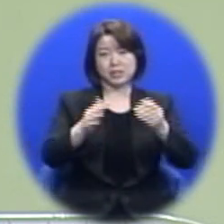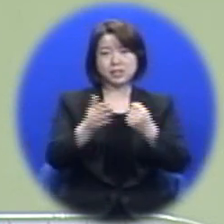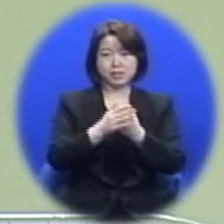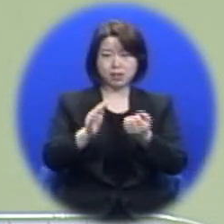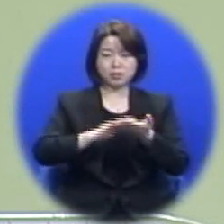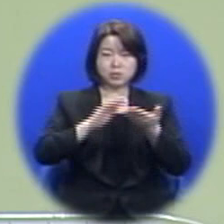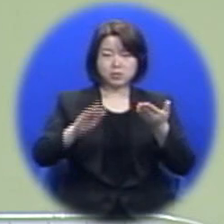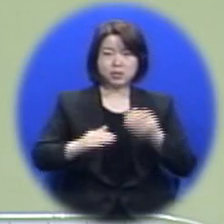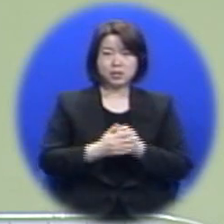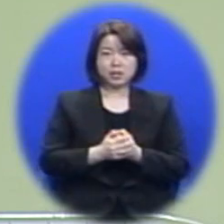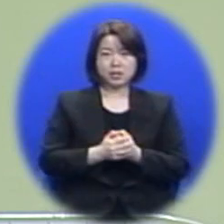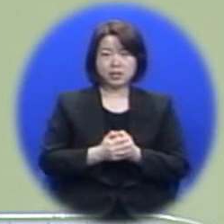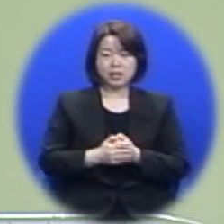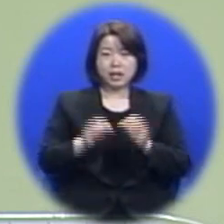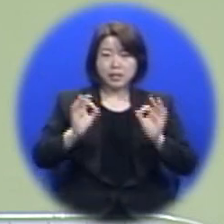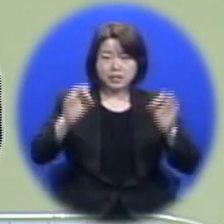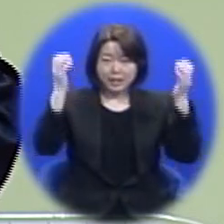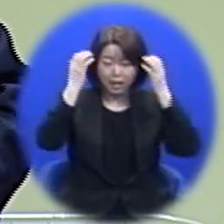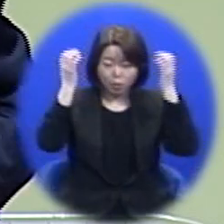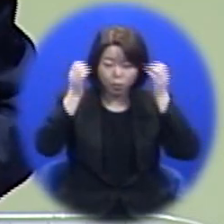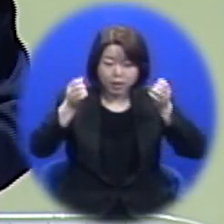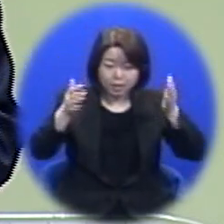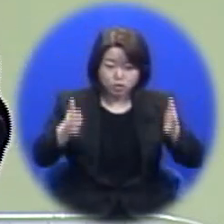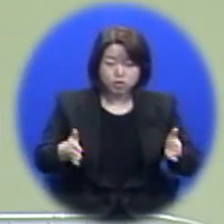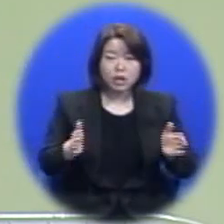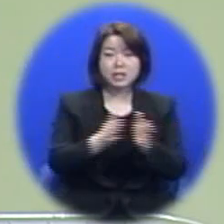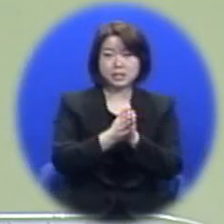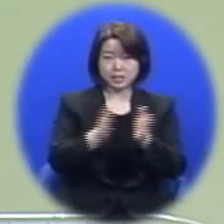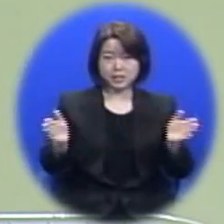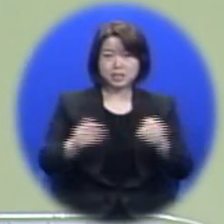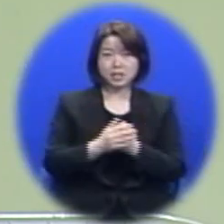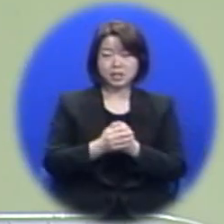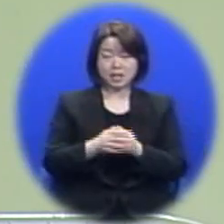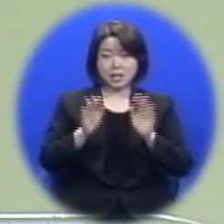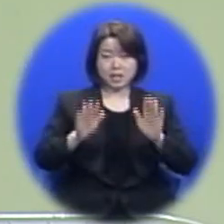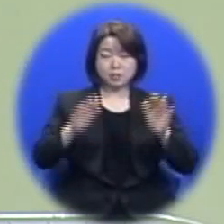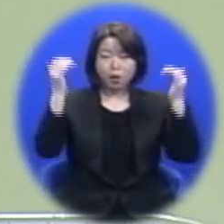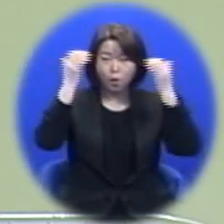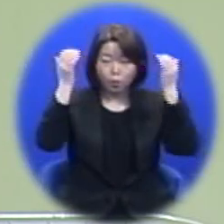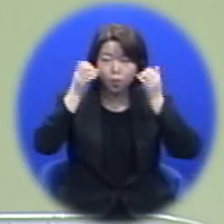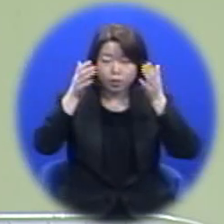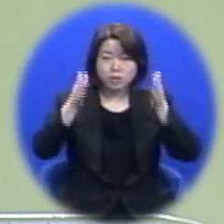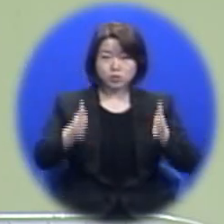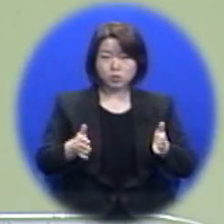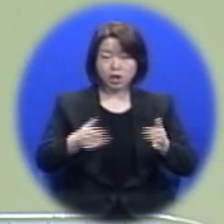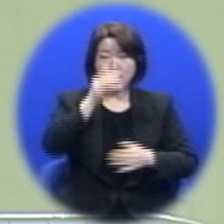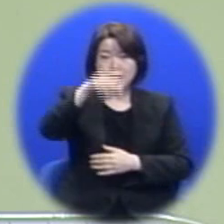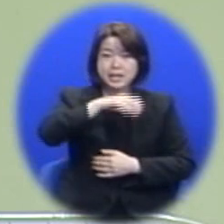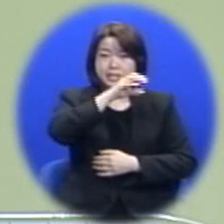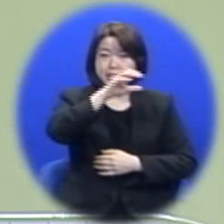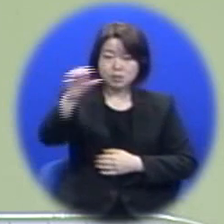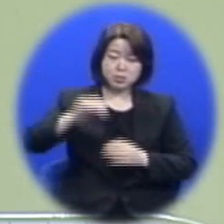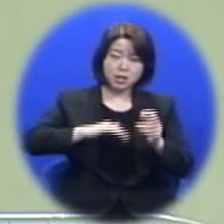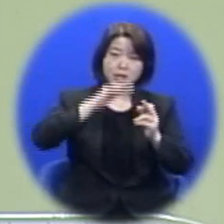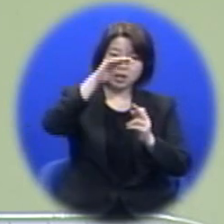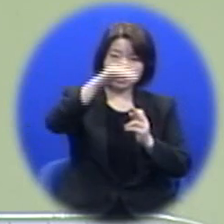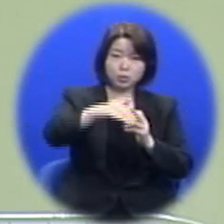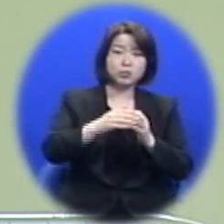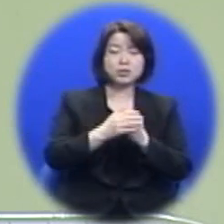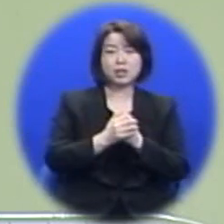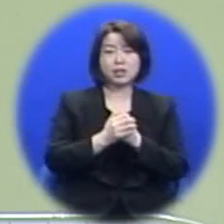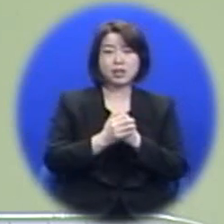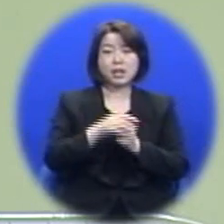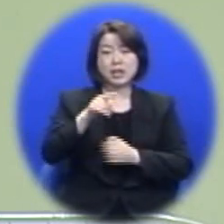여러분 이제 고난 주간이 시작이 됩니다 이번 권한 주간에는 십자가 동산에 그